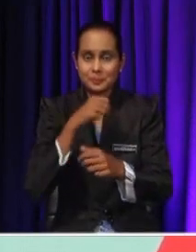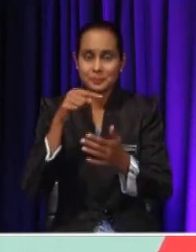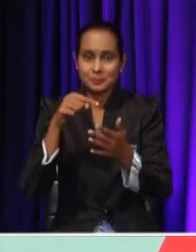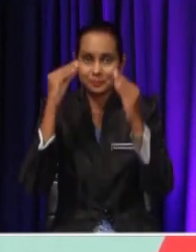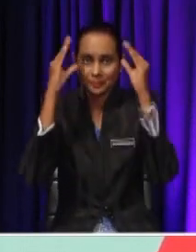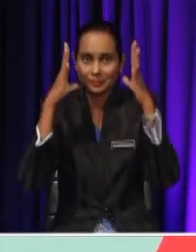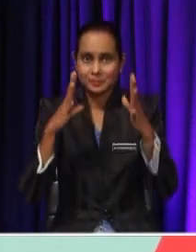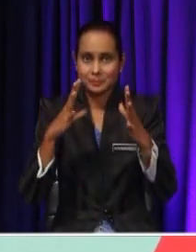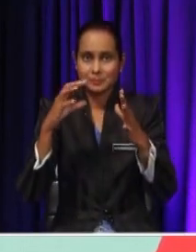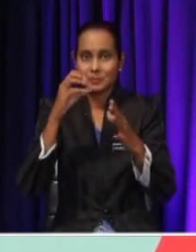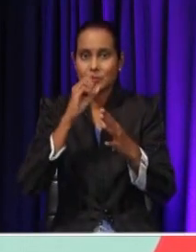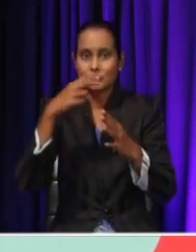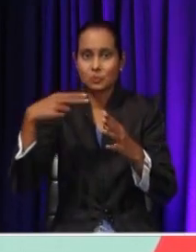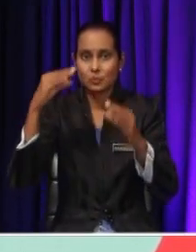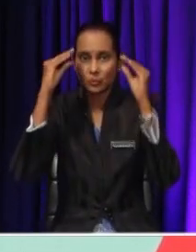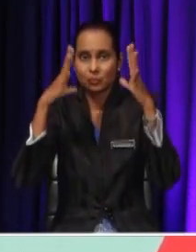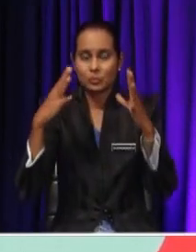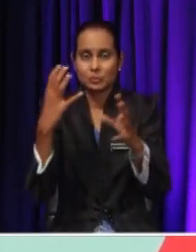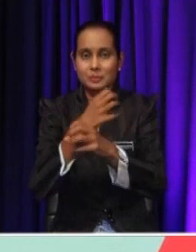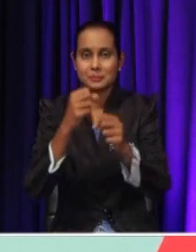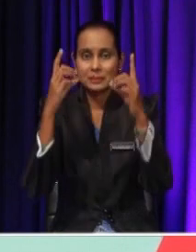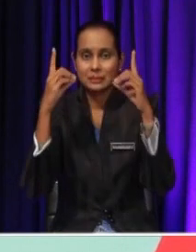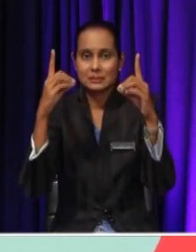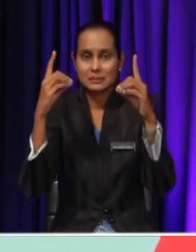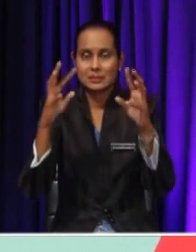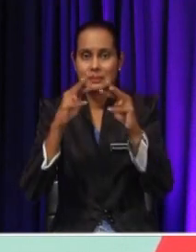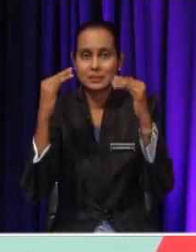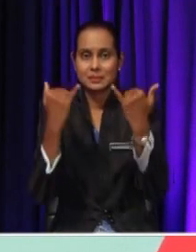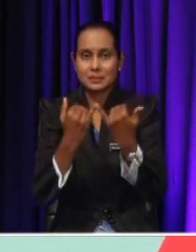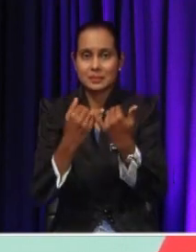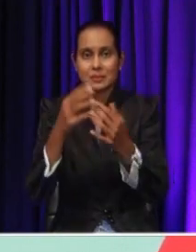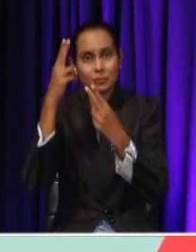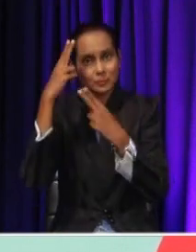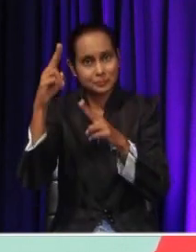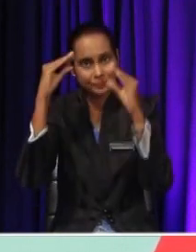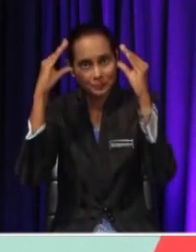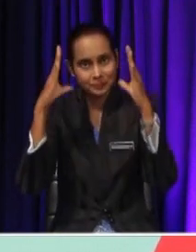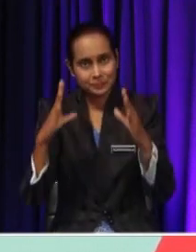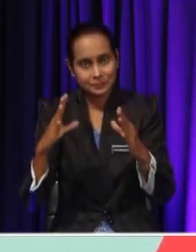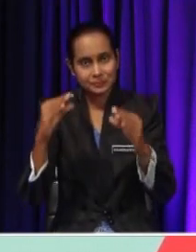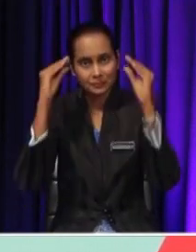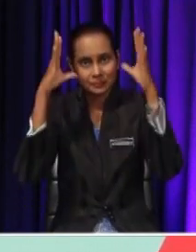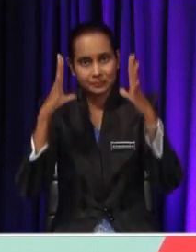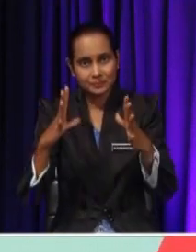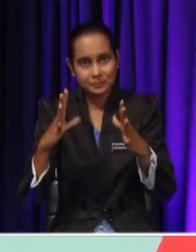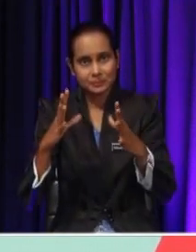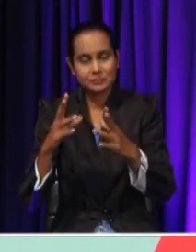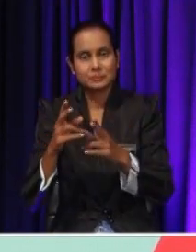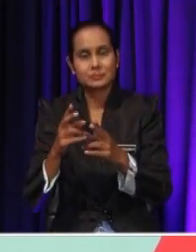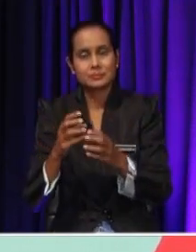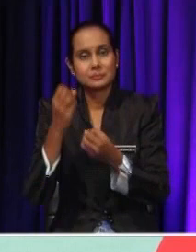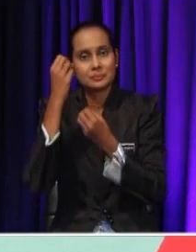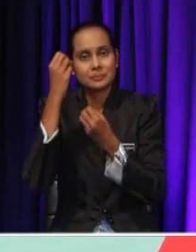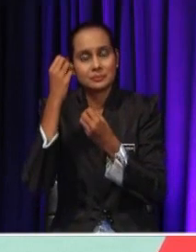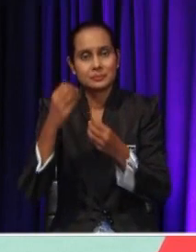dapat mendidik masyarakat supaya situasi Menghormati guru guru akan sedaya upaya untuk mencurah ke ilmu